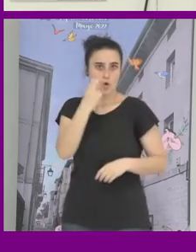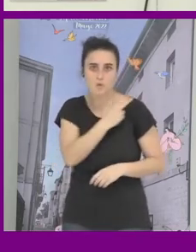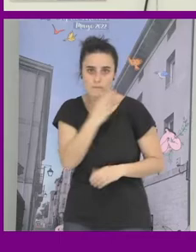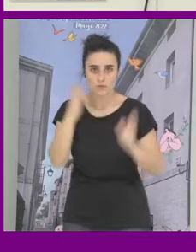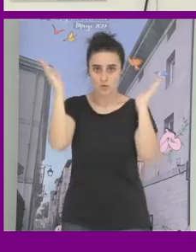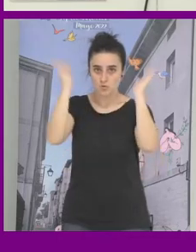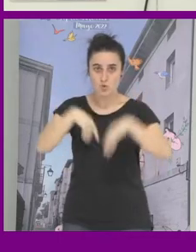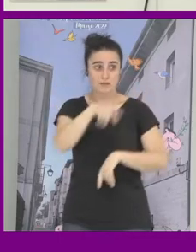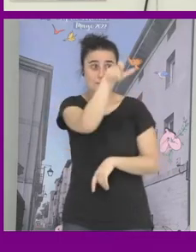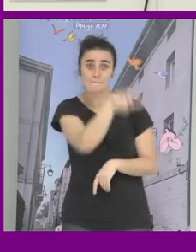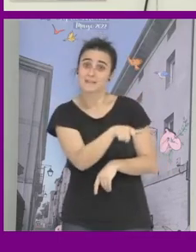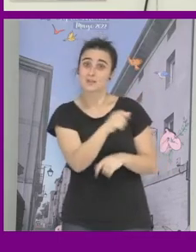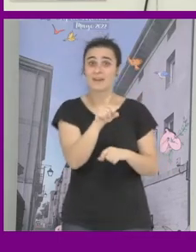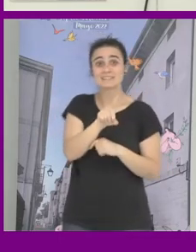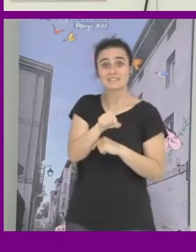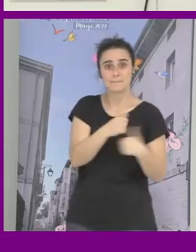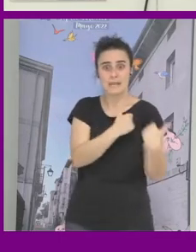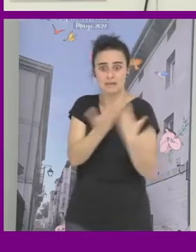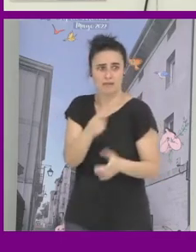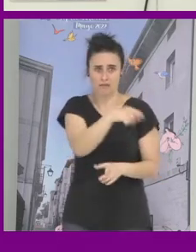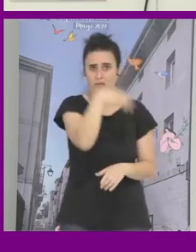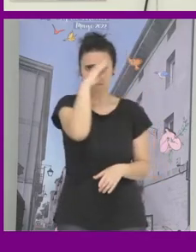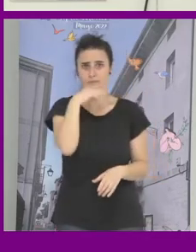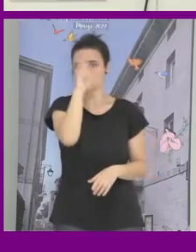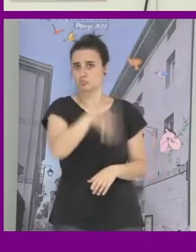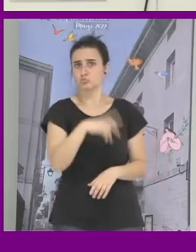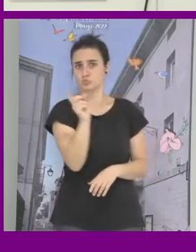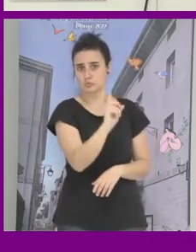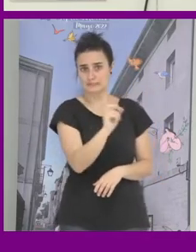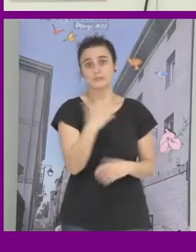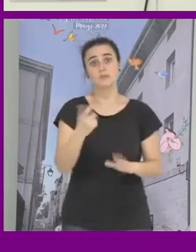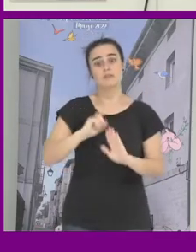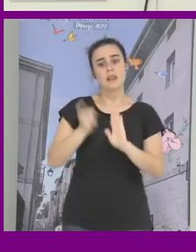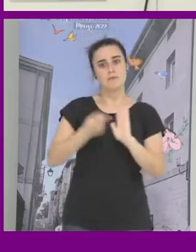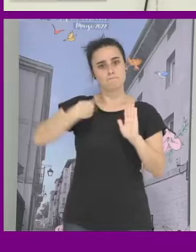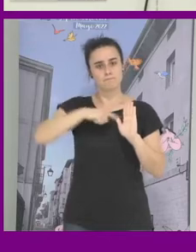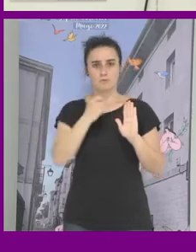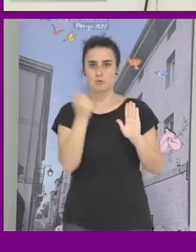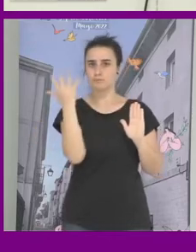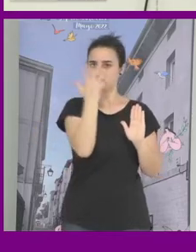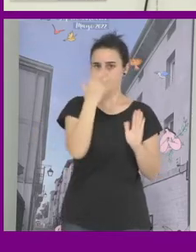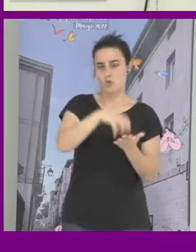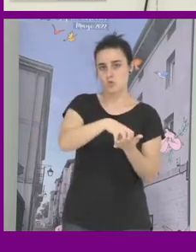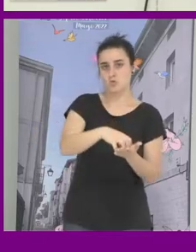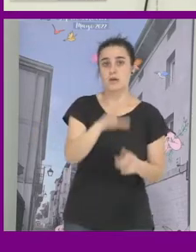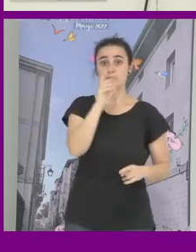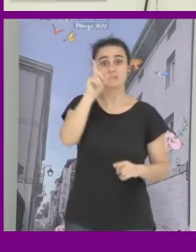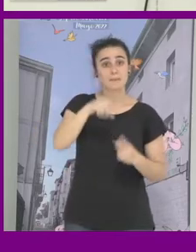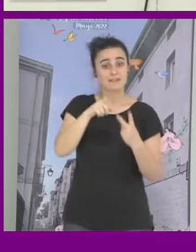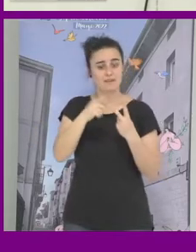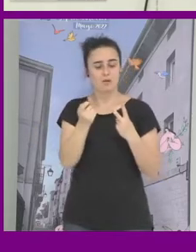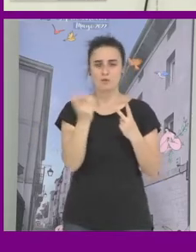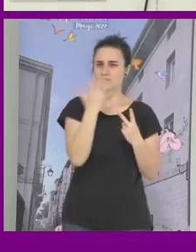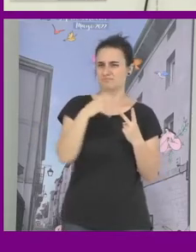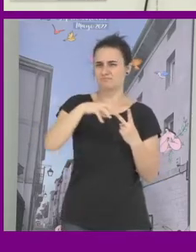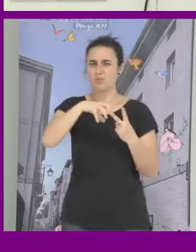dela aita, ez? Orduan, hori, ba, ba, lege hori zalantzan jartzen dugu. Eta baita ere zalantzan jartzen dugu, ba, hori,